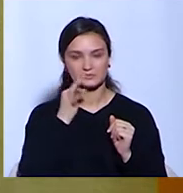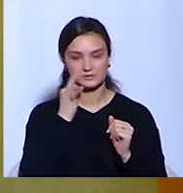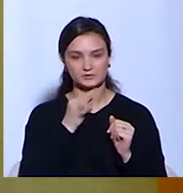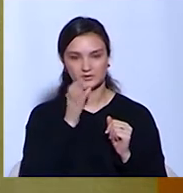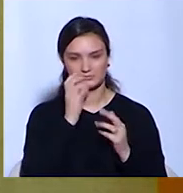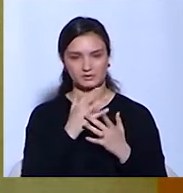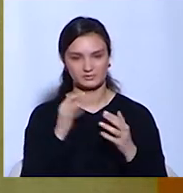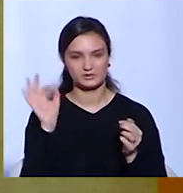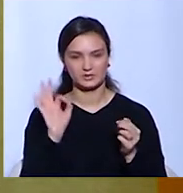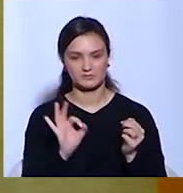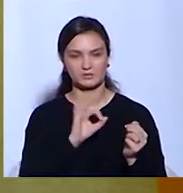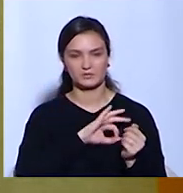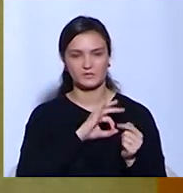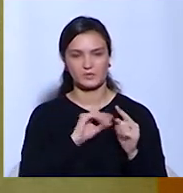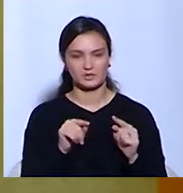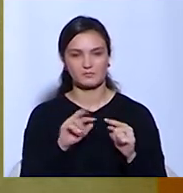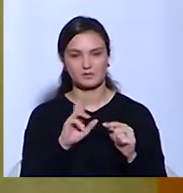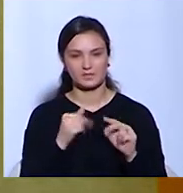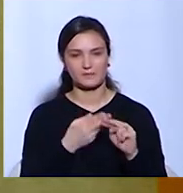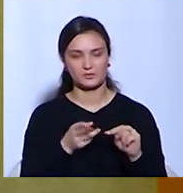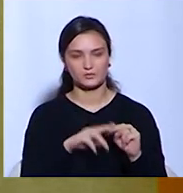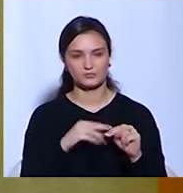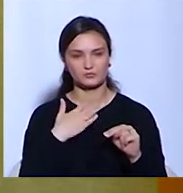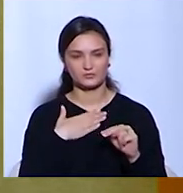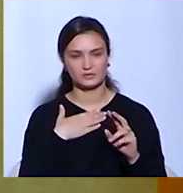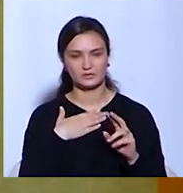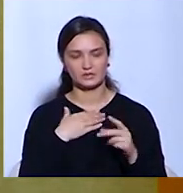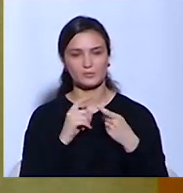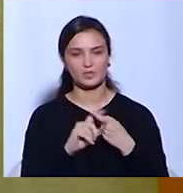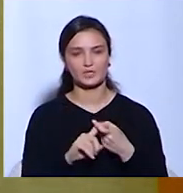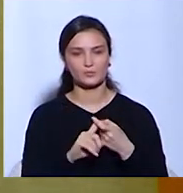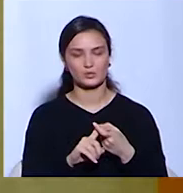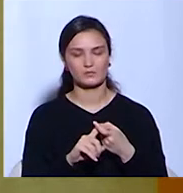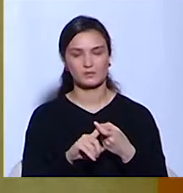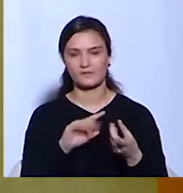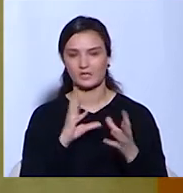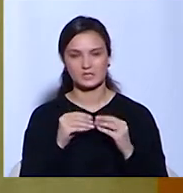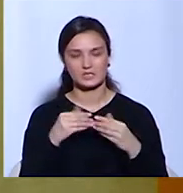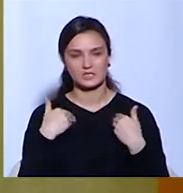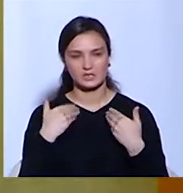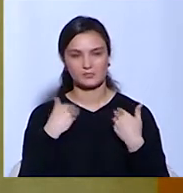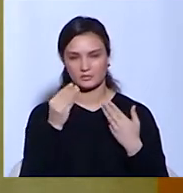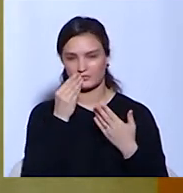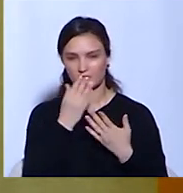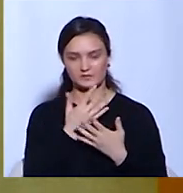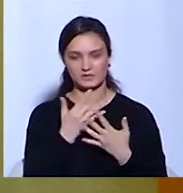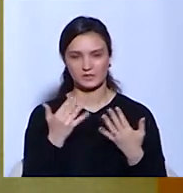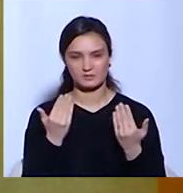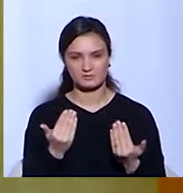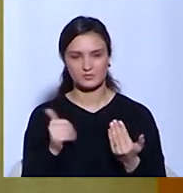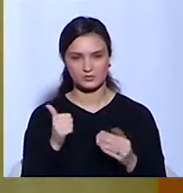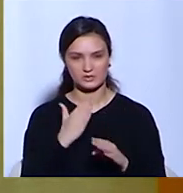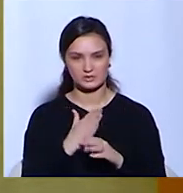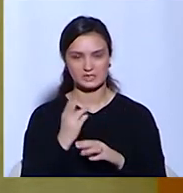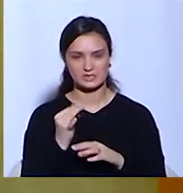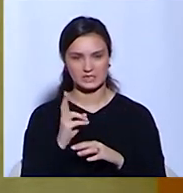ასმელების სისტემატურად გამოყენებამ. ამიტომ ჩვენი დამოკიდებულება ყველაზე სასარგებლო საკვები ნივთიერებების მიმართ, როგორც